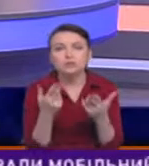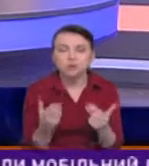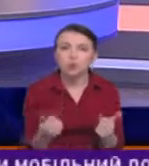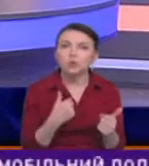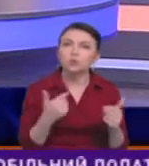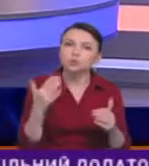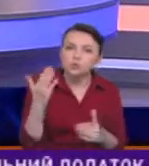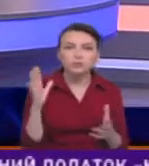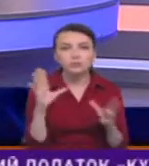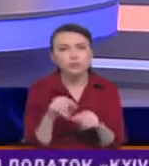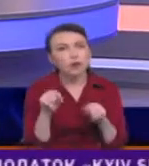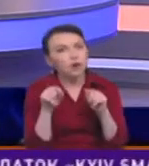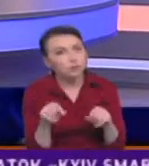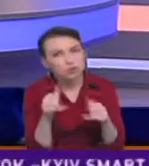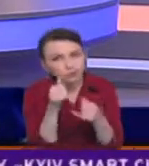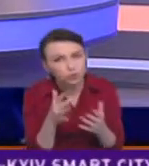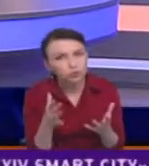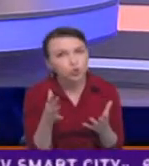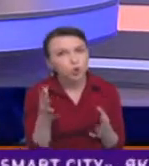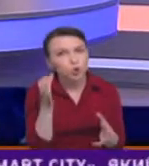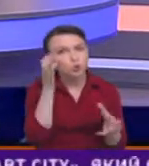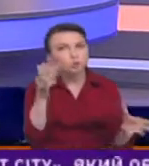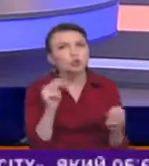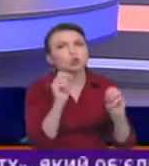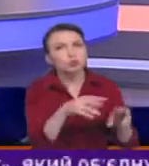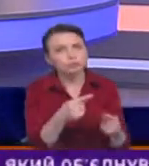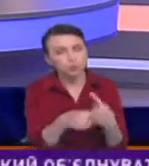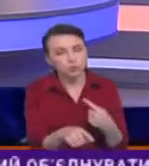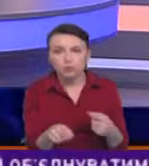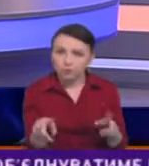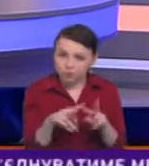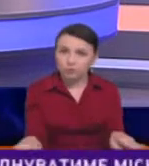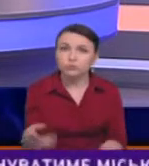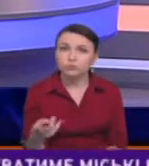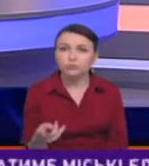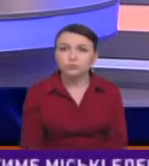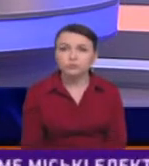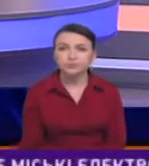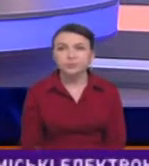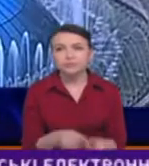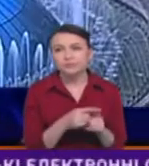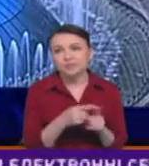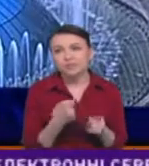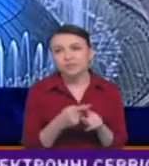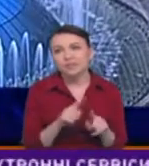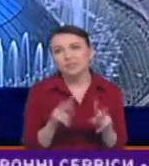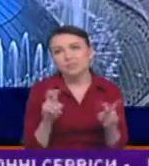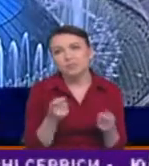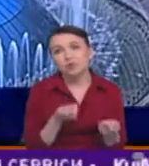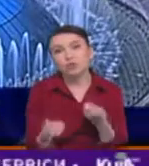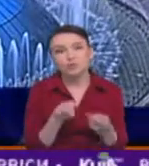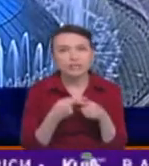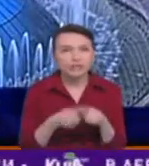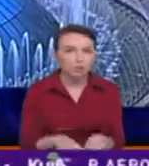голосують всі. А ти ж не можеш бути розумнішим за всіх. Ну, навіть за часів аналогової історії це все називалося маніпулятивна